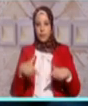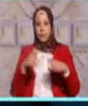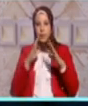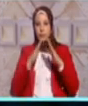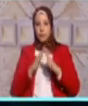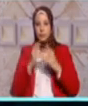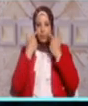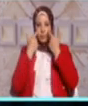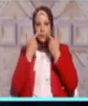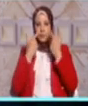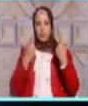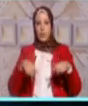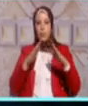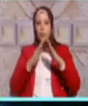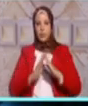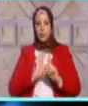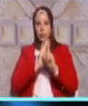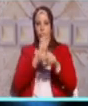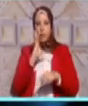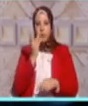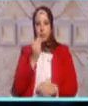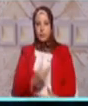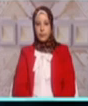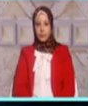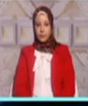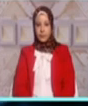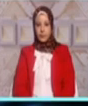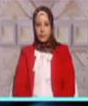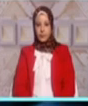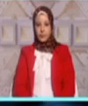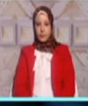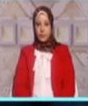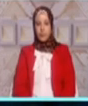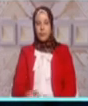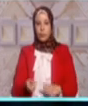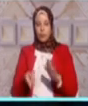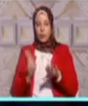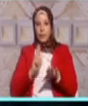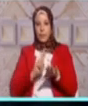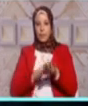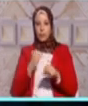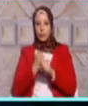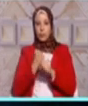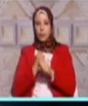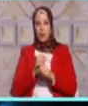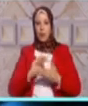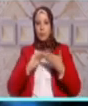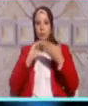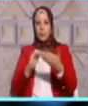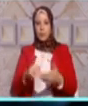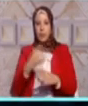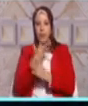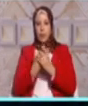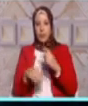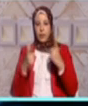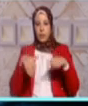بتحرص على تقديم كل الدعم وكل الخدمات اللازمة لأبناء مصر في الخارج،